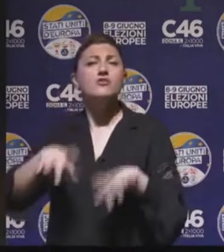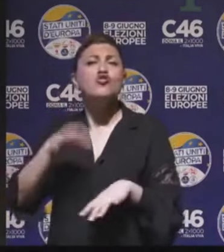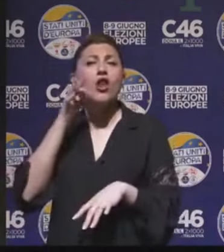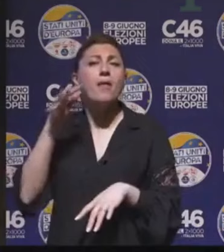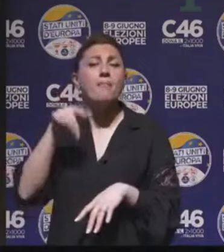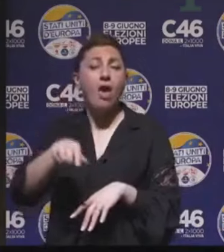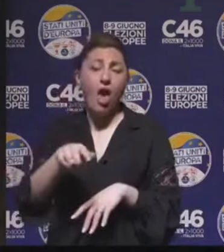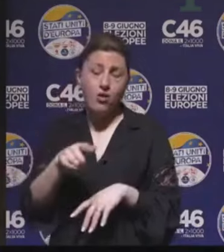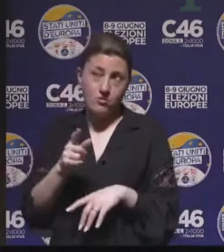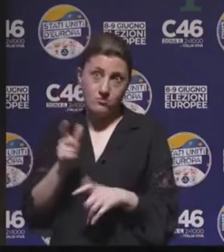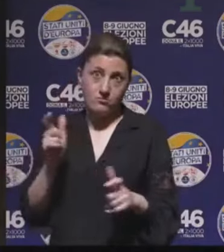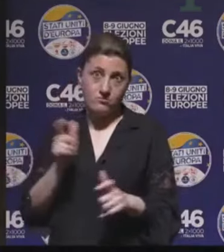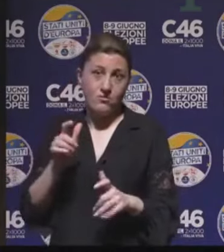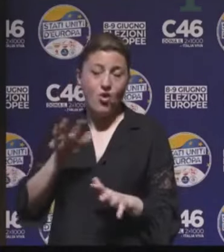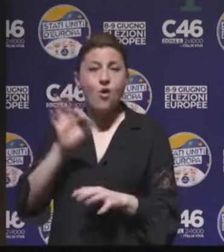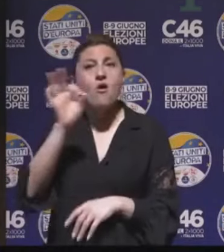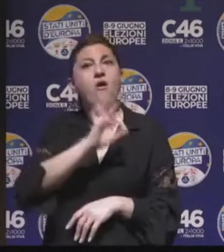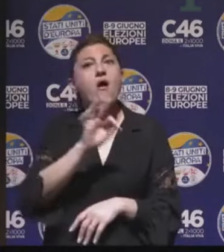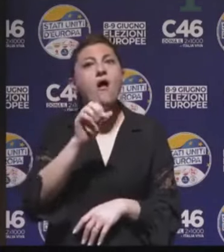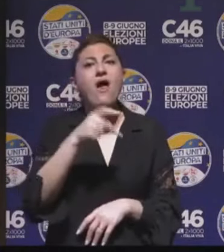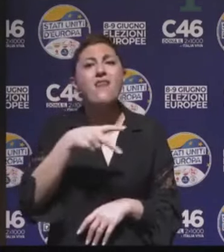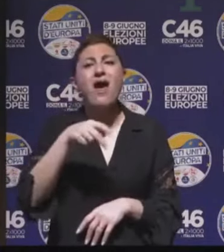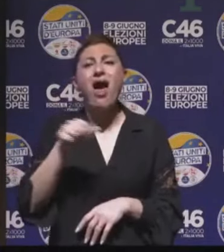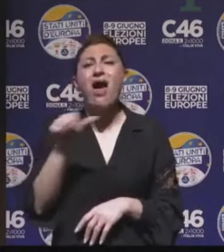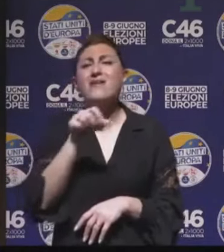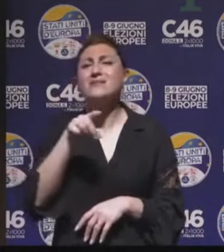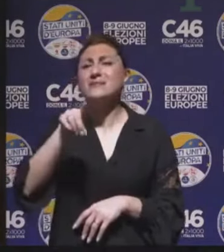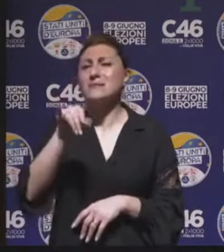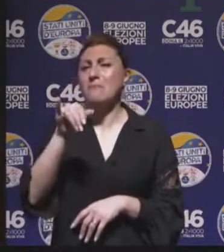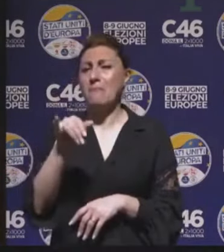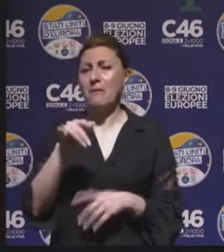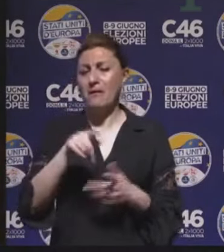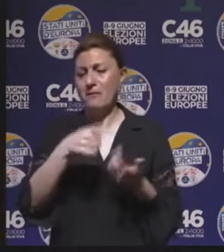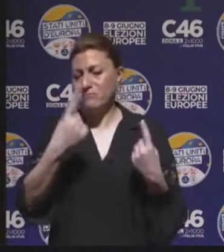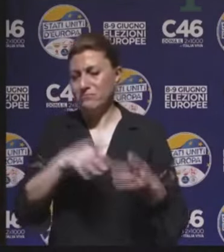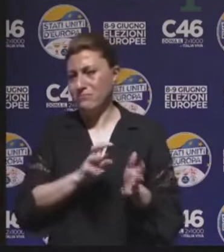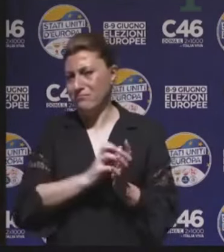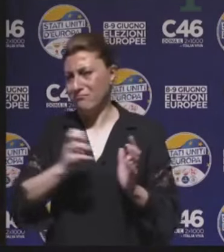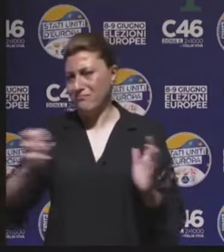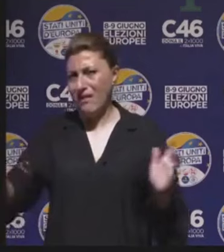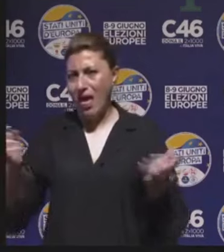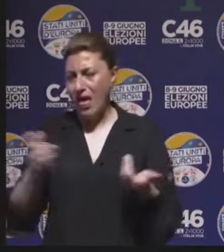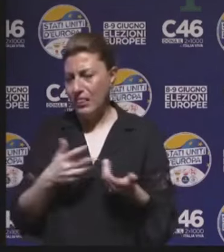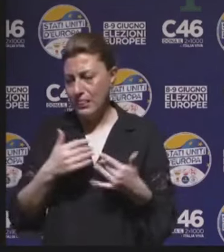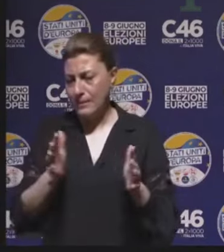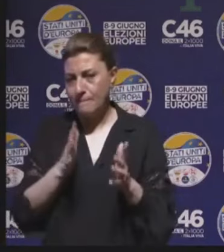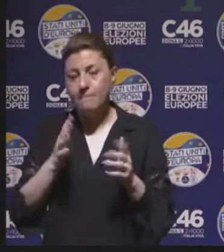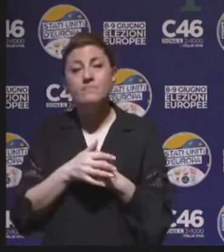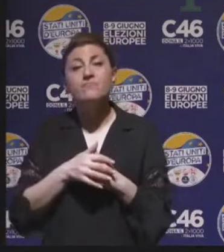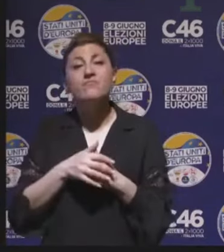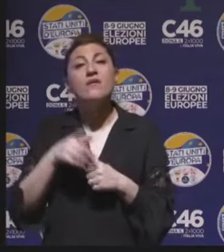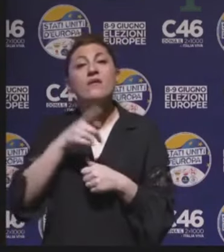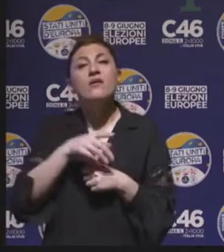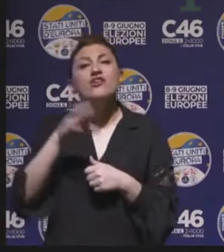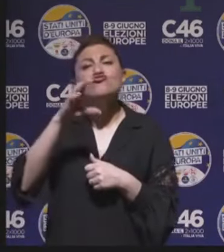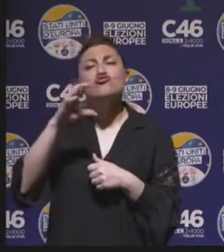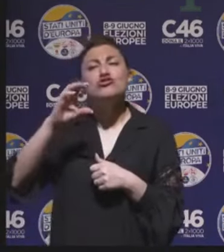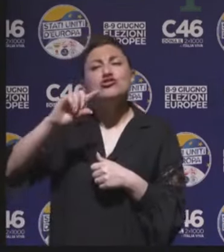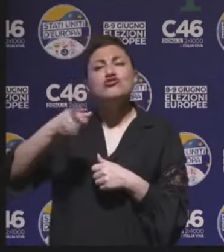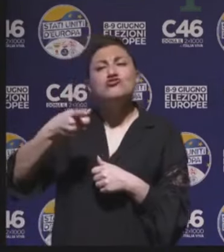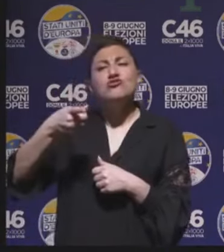o la naspi tutte cose che lasciano il tempo che trovano è che la cg Chiama e l risponde il